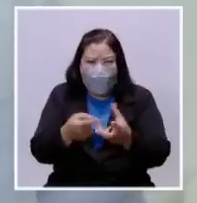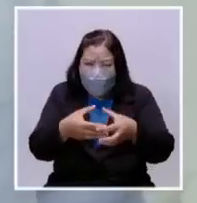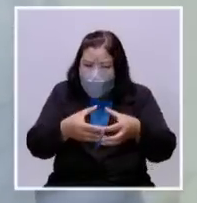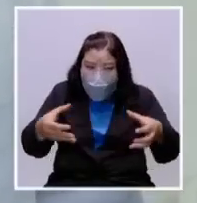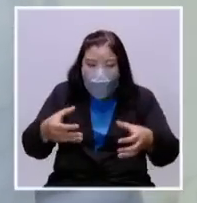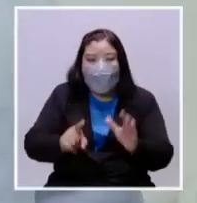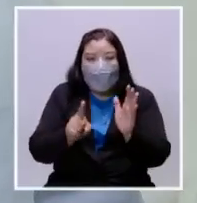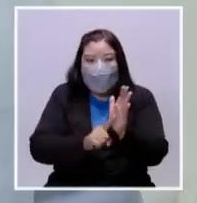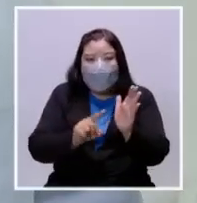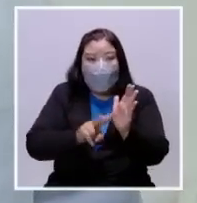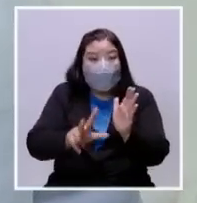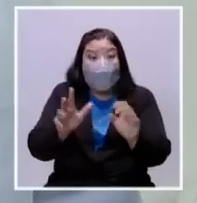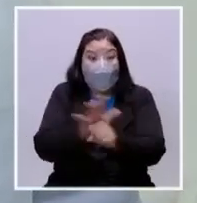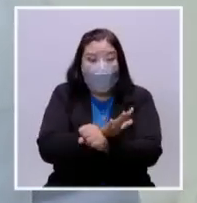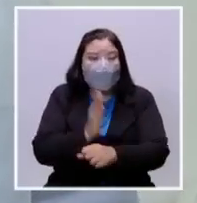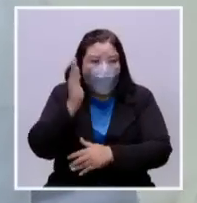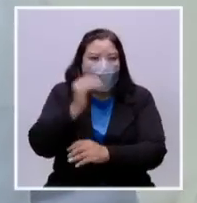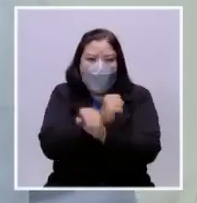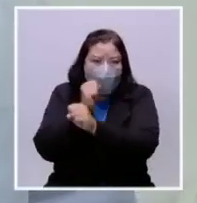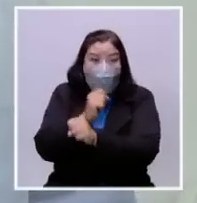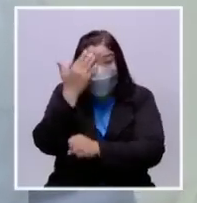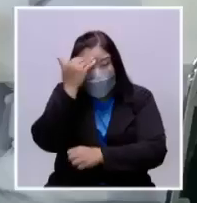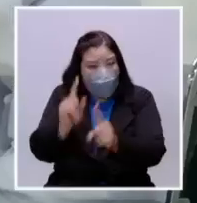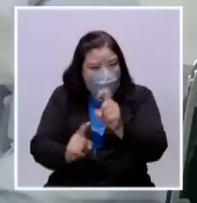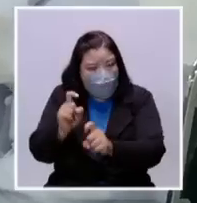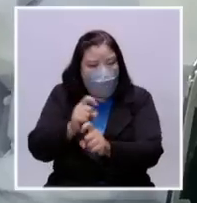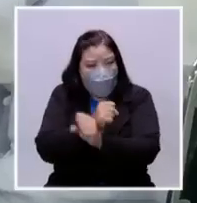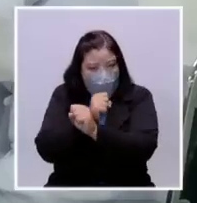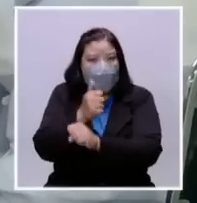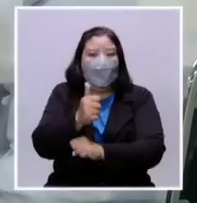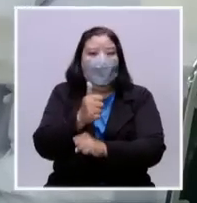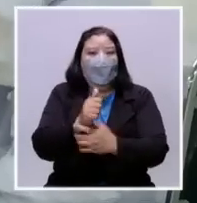บจำนวนโดสก็จะช่วยควบคุมสถานการณ์ได้ดีมากขึ้นไปอีกค่ะ